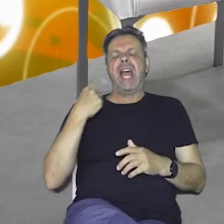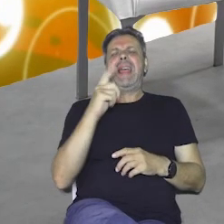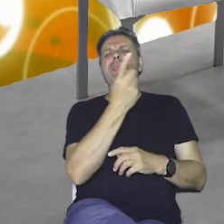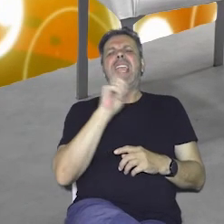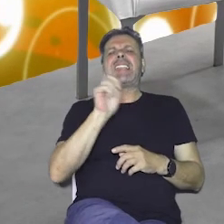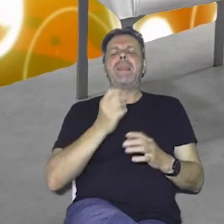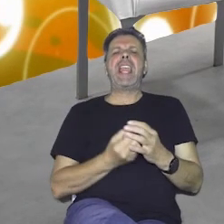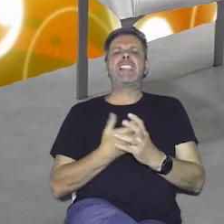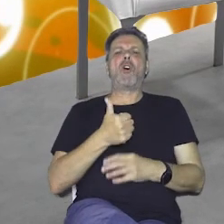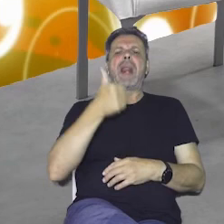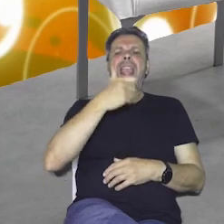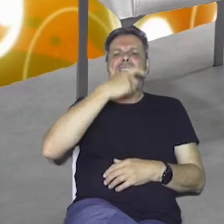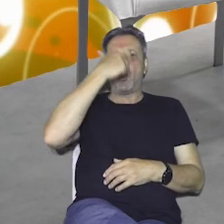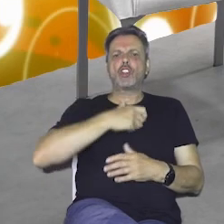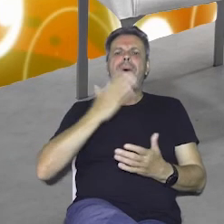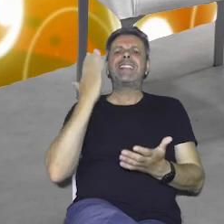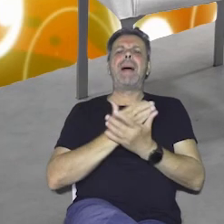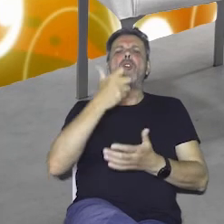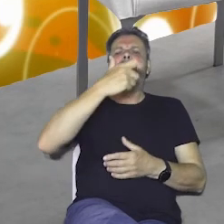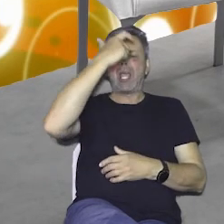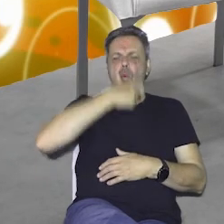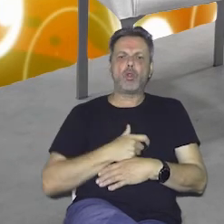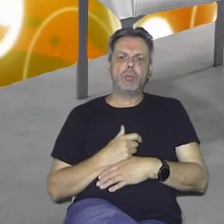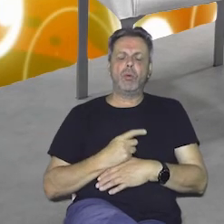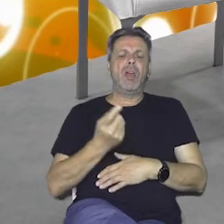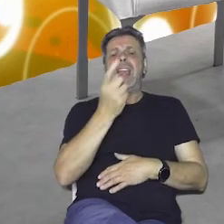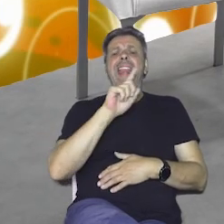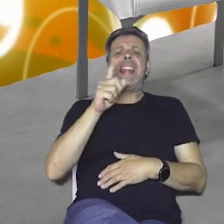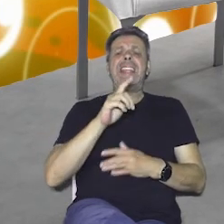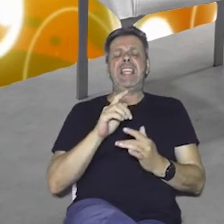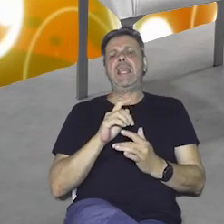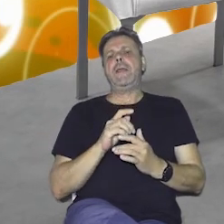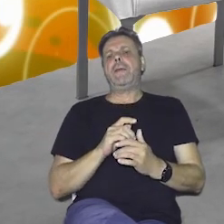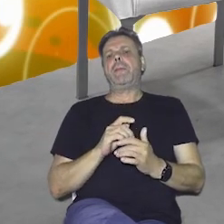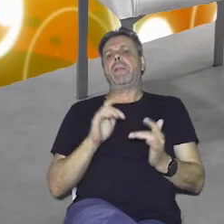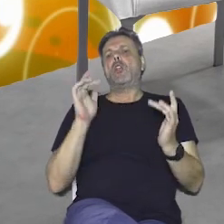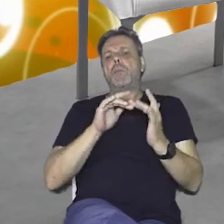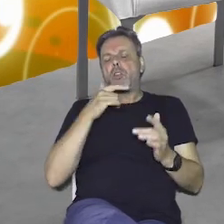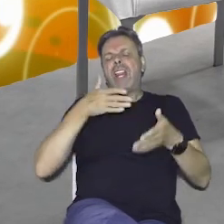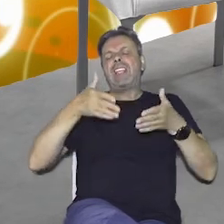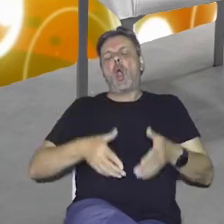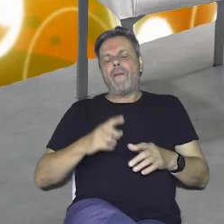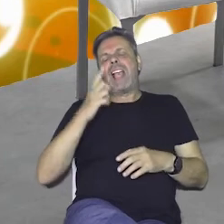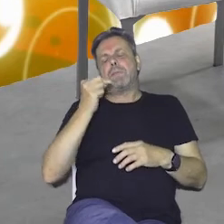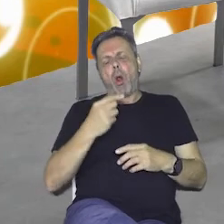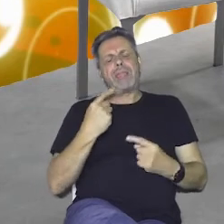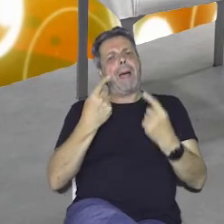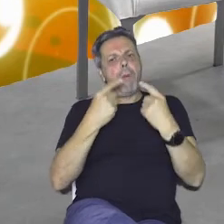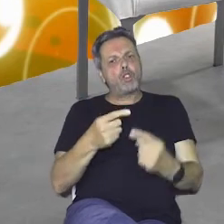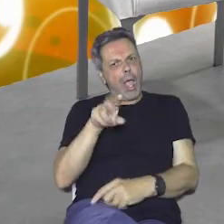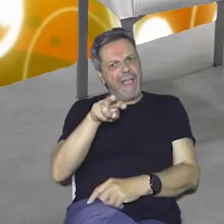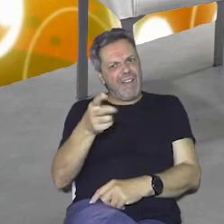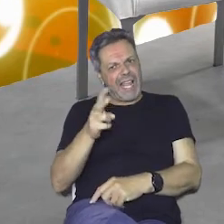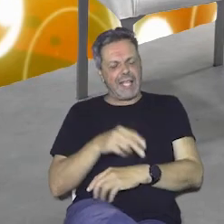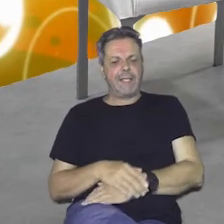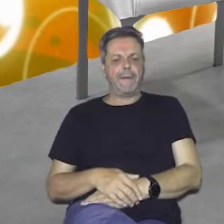nije stvorena jedna osoba samo za jednu osobu, niti suprotni, niti ovaj spol. Pa, da postoje varijacije na